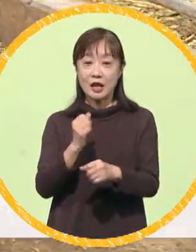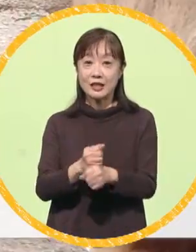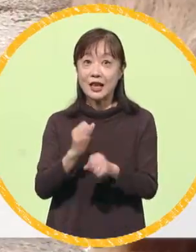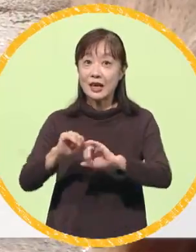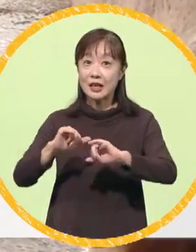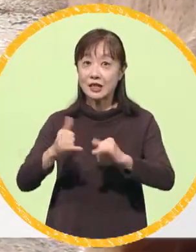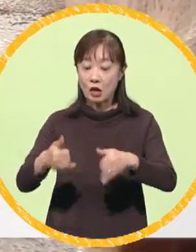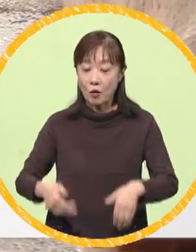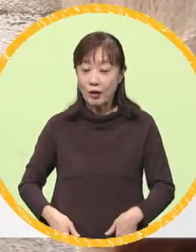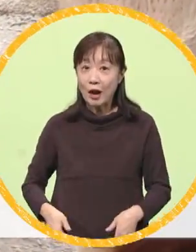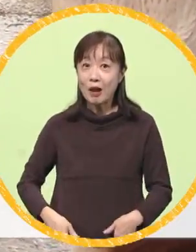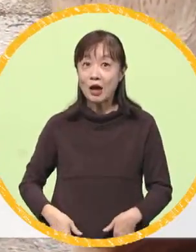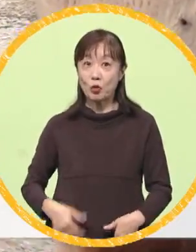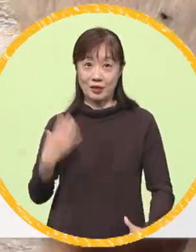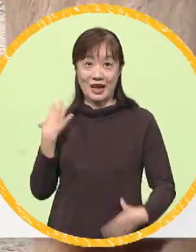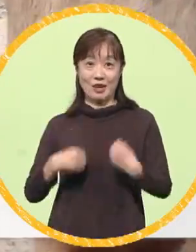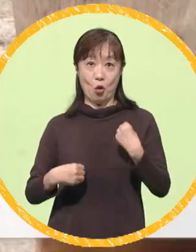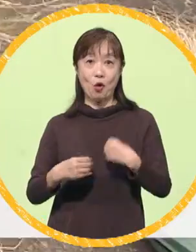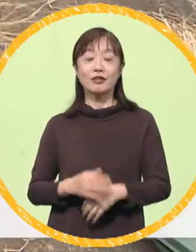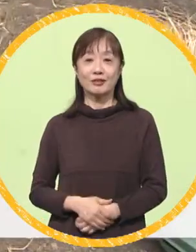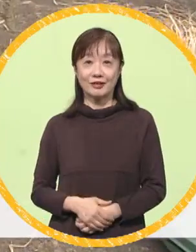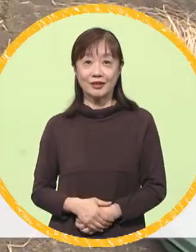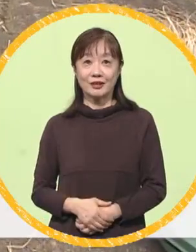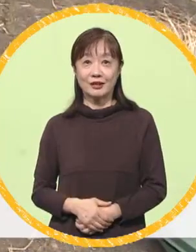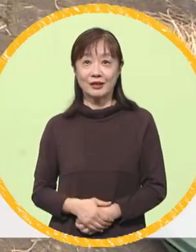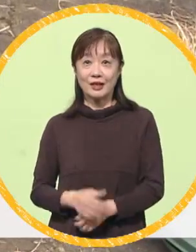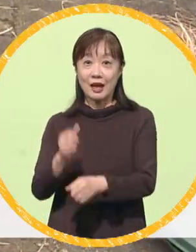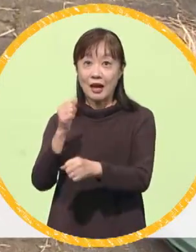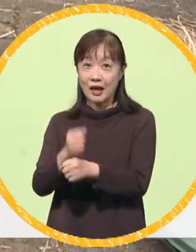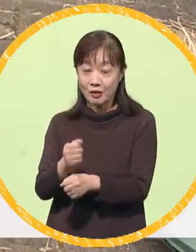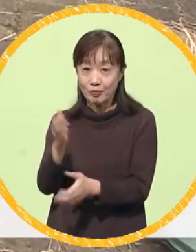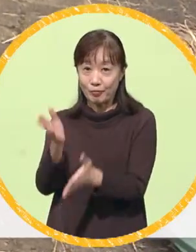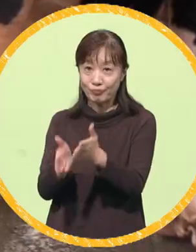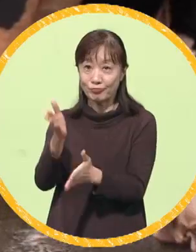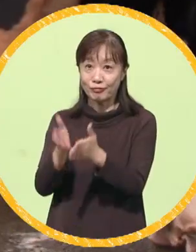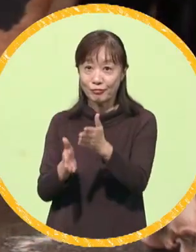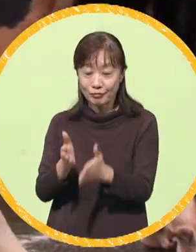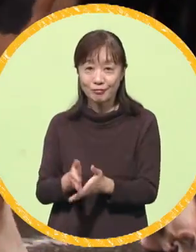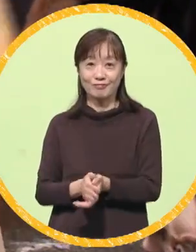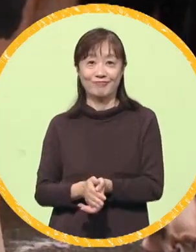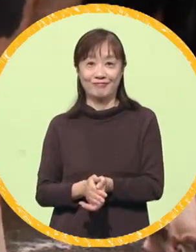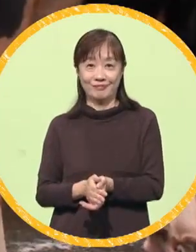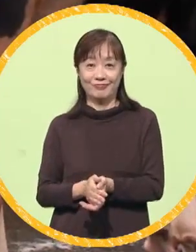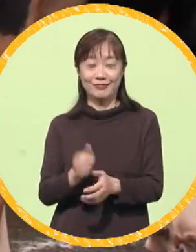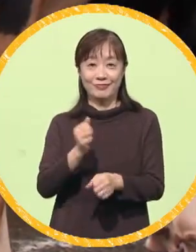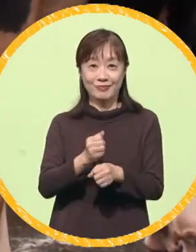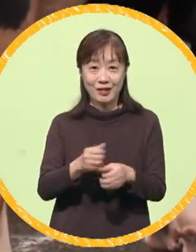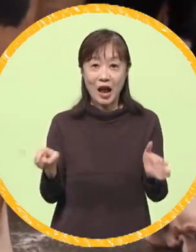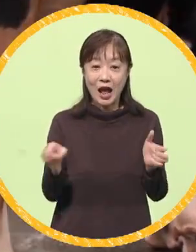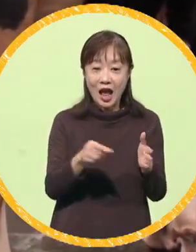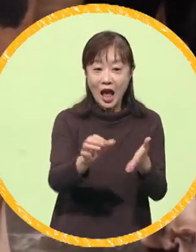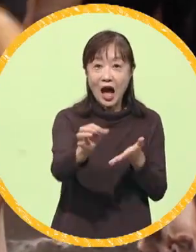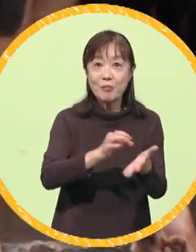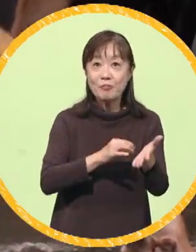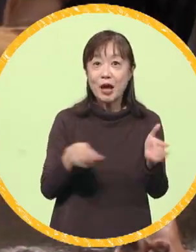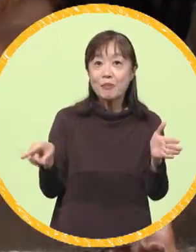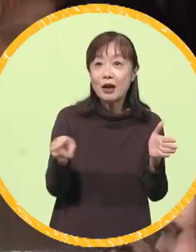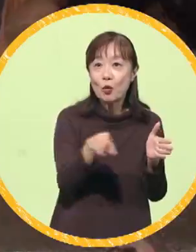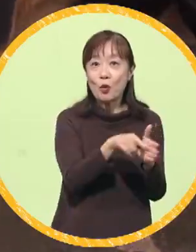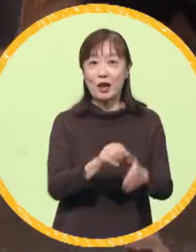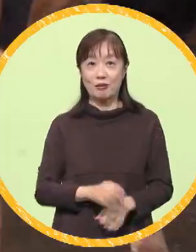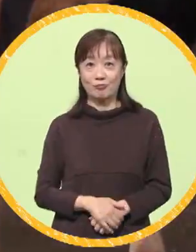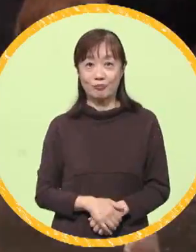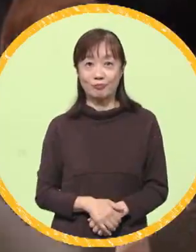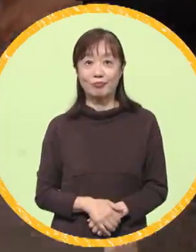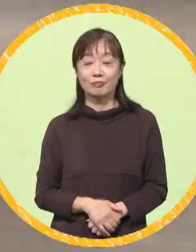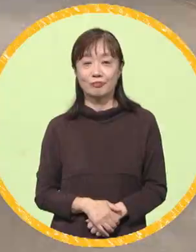の生徒たちが畜産の生産販売まで行う部活、それが畜産部なのです。 本格